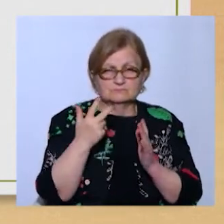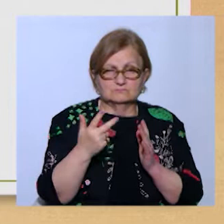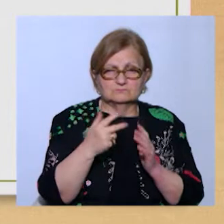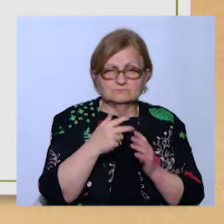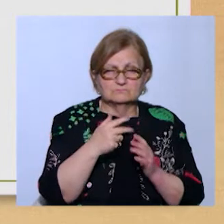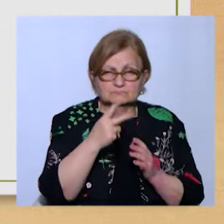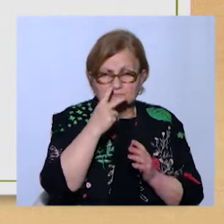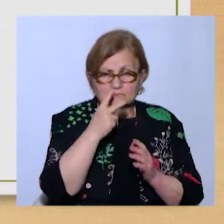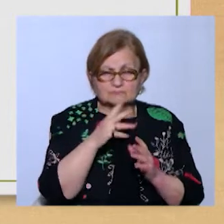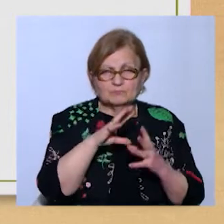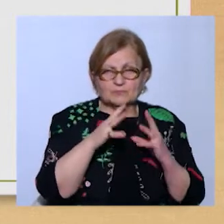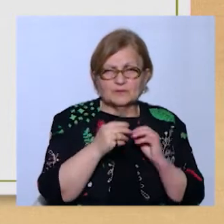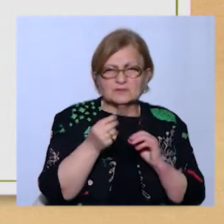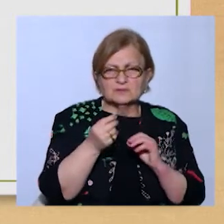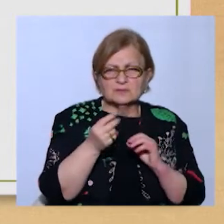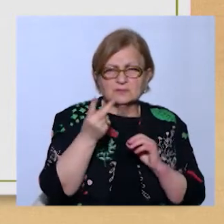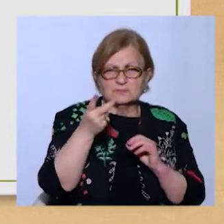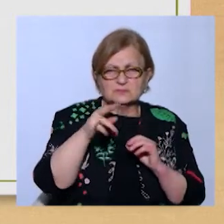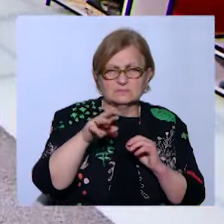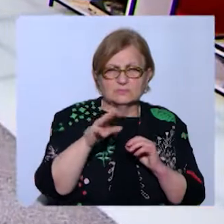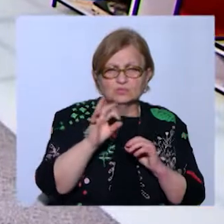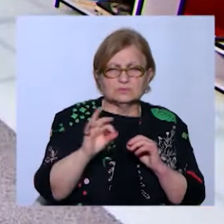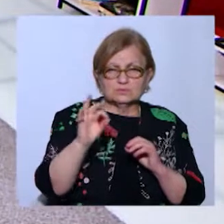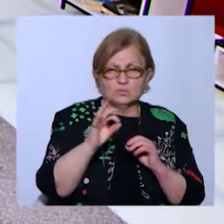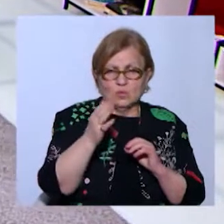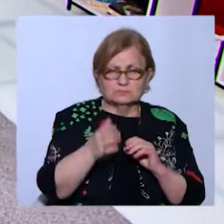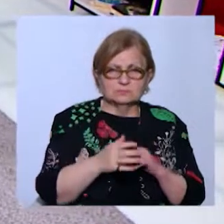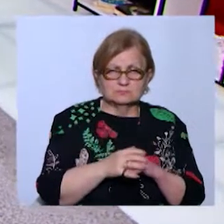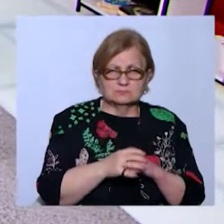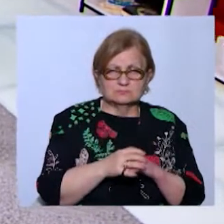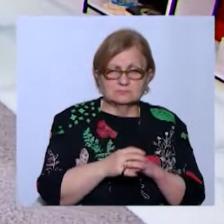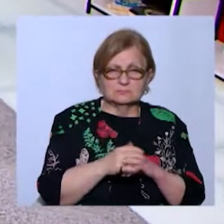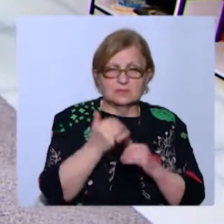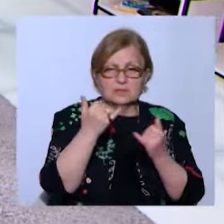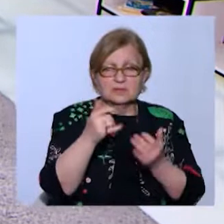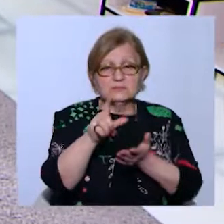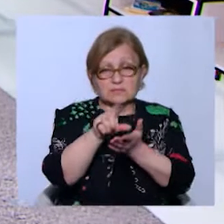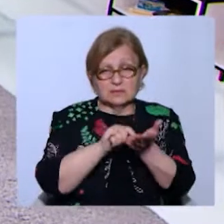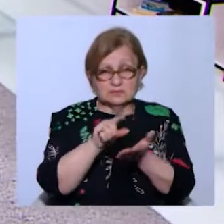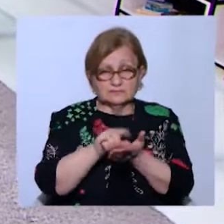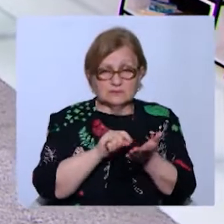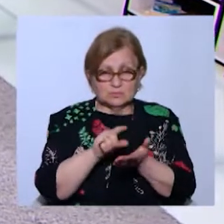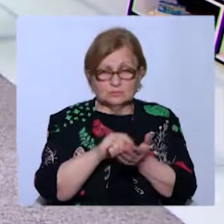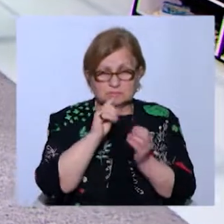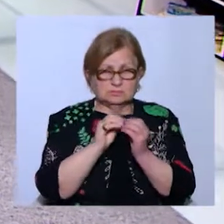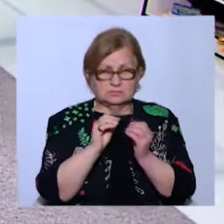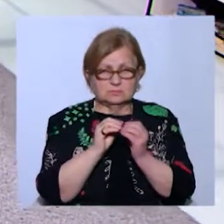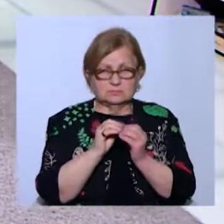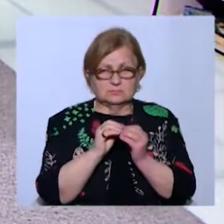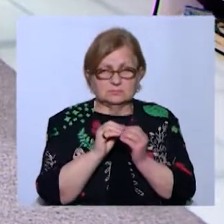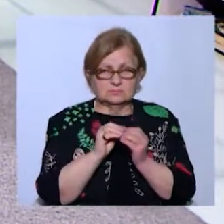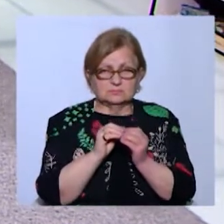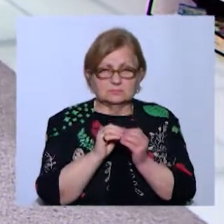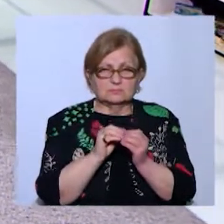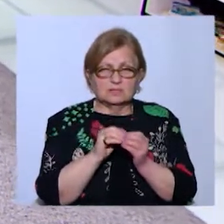x-ზე - 3 ჯერ 2 ხარისხად 2x უდრის 0-ს. მოდით ეს გადავწეროთ ასე. აი ამ წევრს